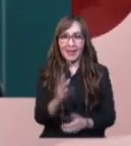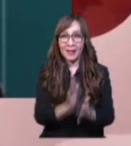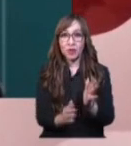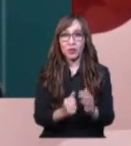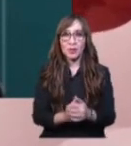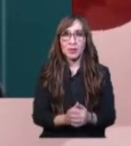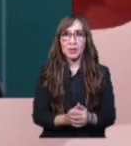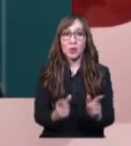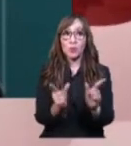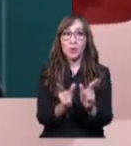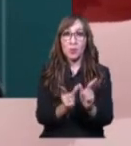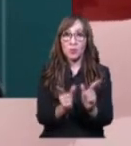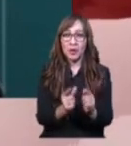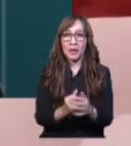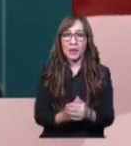Kemenkop UKM,